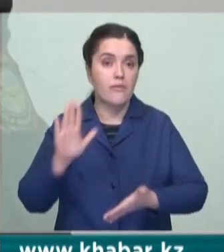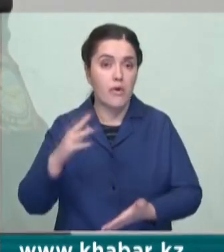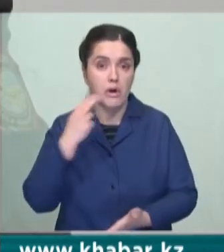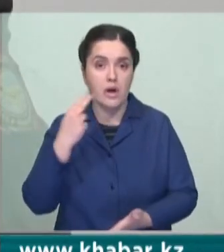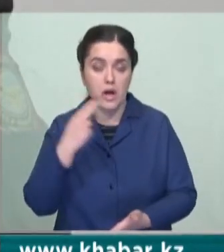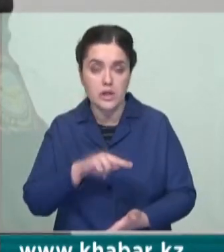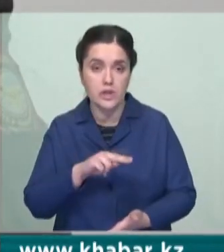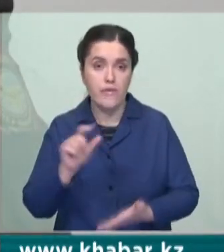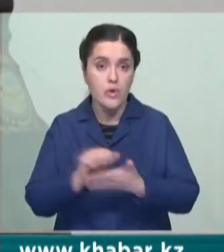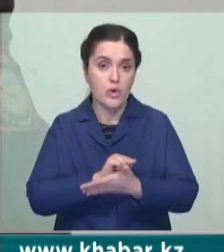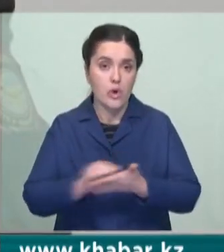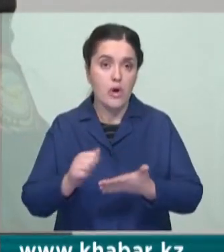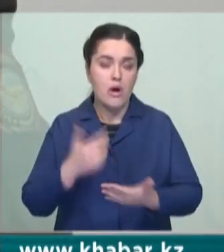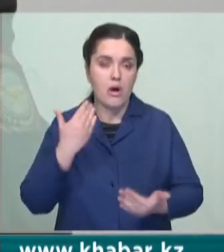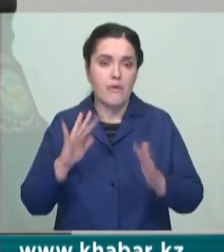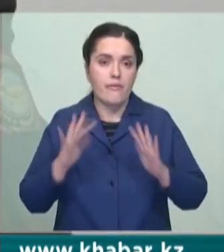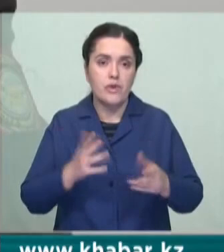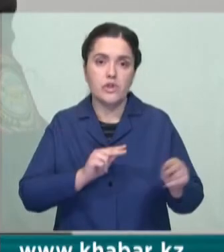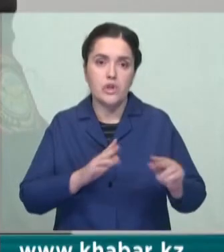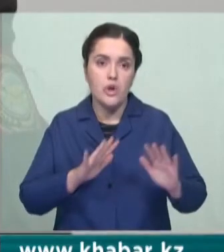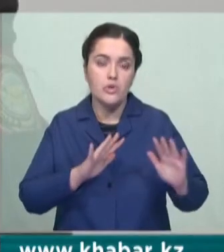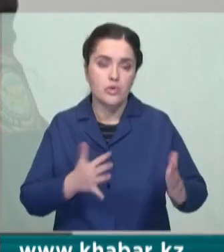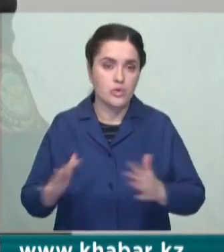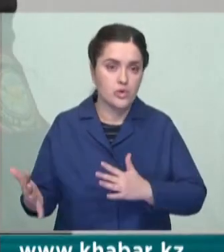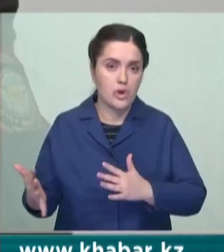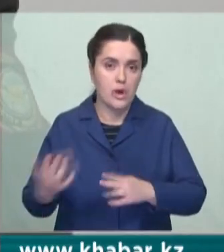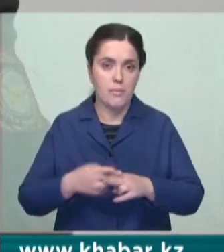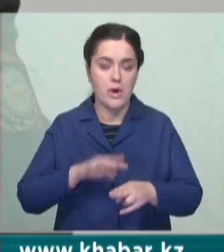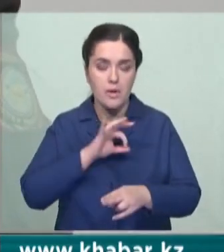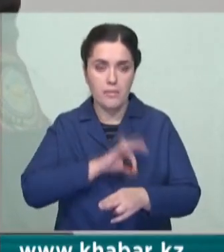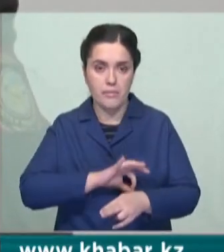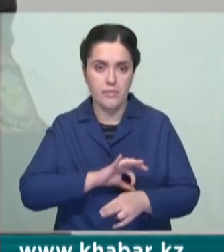чтобы избежать каких-то несчастных случаев именно при использовании данных изделий.